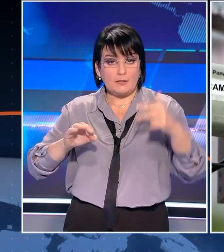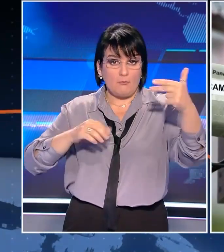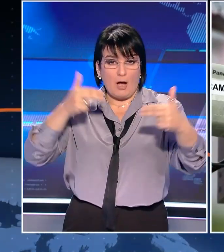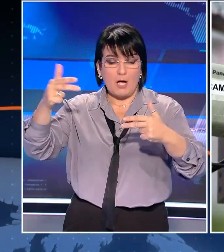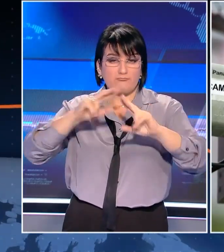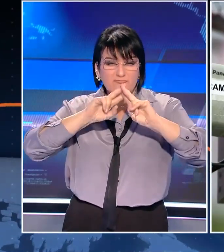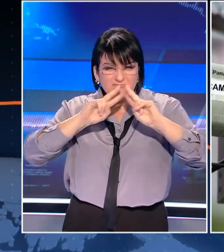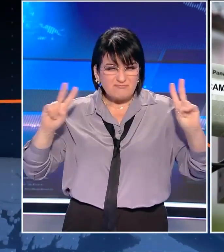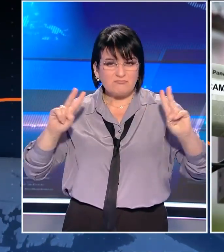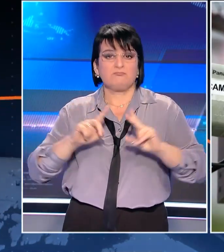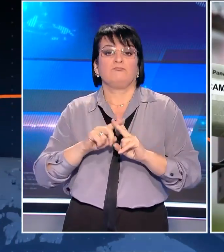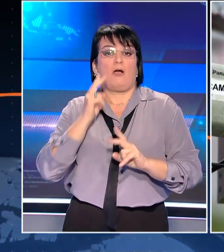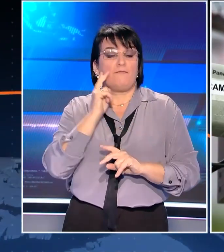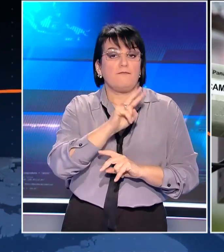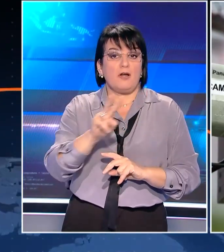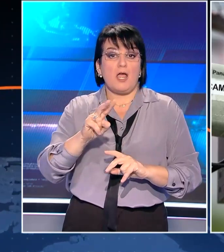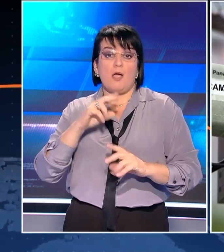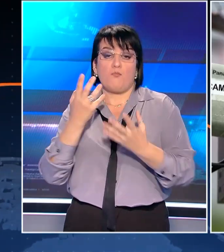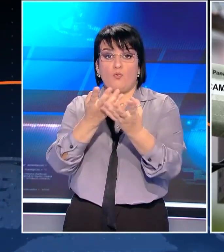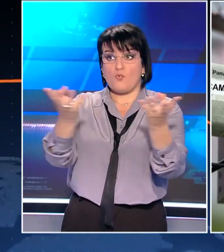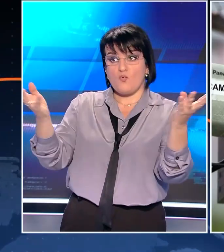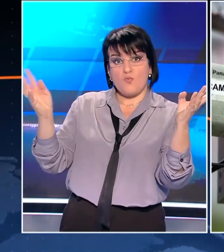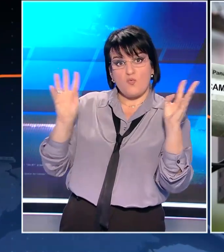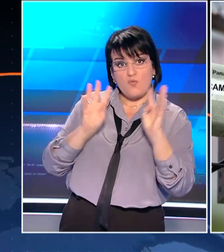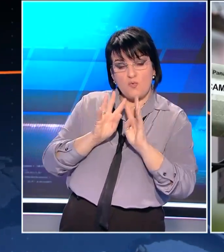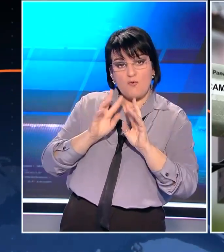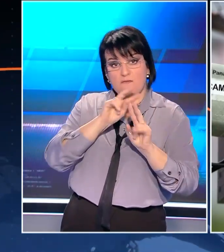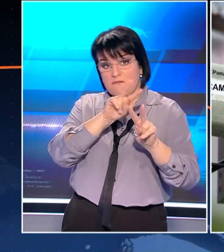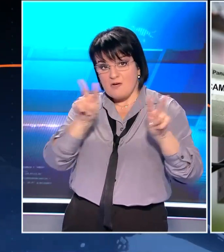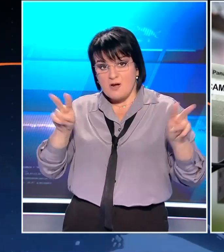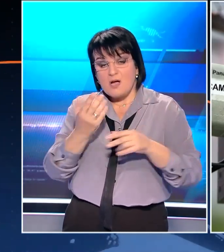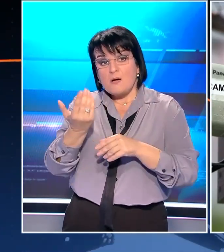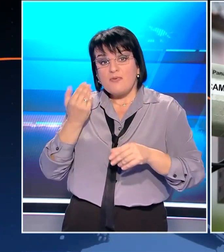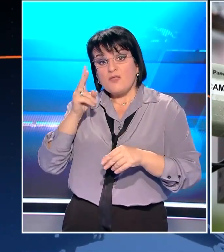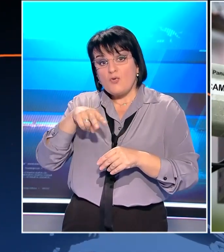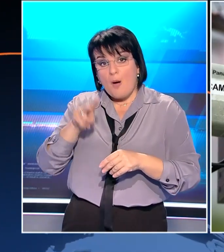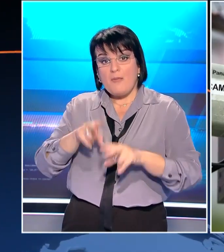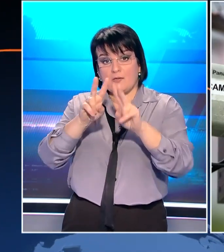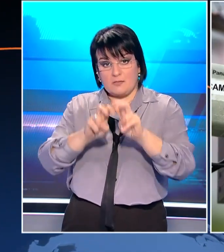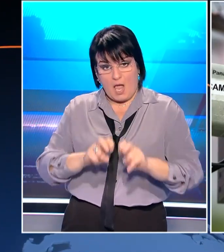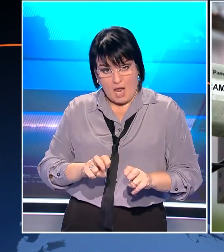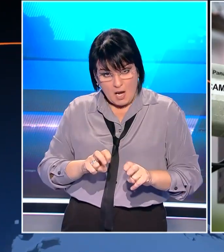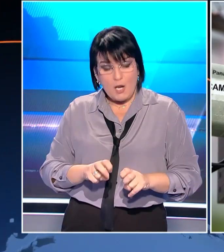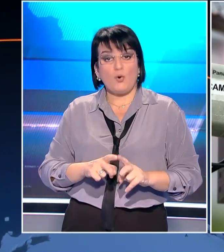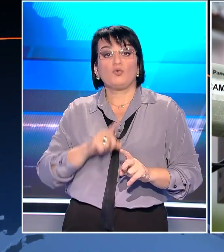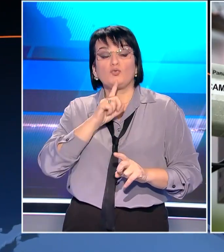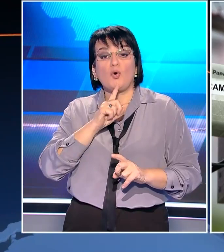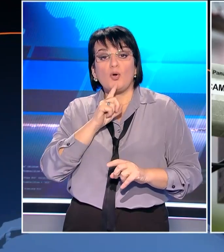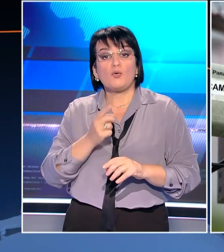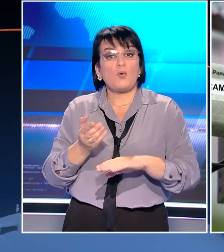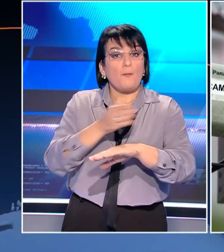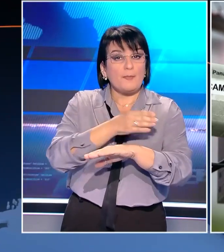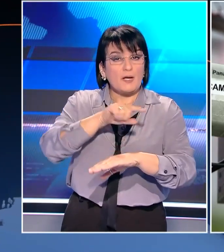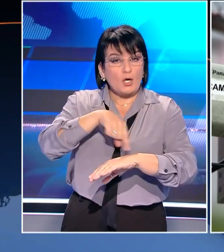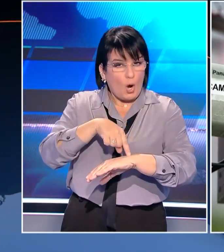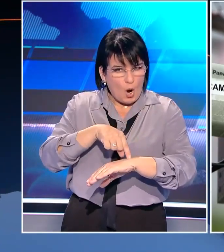είναι υψηλής ευκρίνειας, θα βλέπουν όλο το γήπεδο και θα τσεκάρονται 2 ημέρες πριν από τον ποδοσφαιρικό αγώνα, αλλά και λίγες ώρες πριν